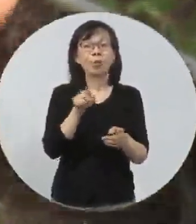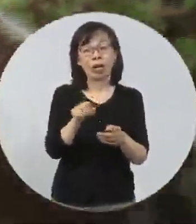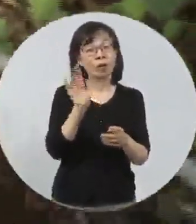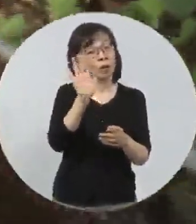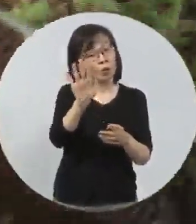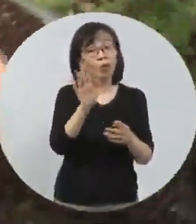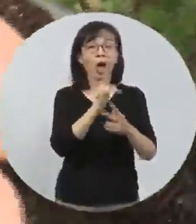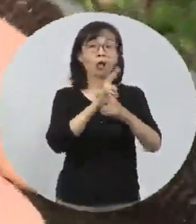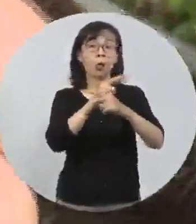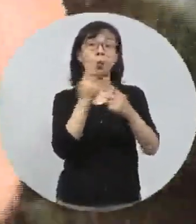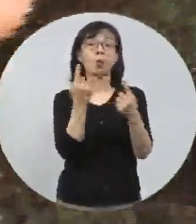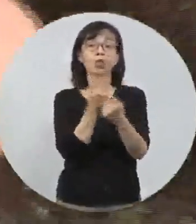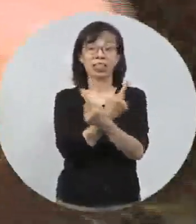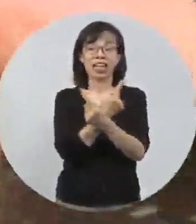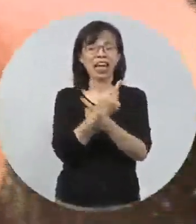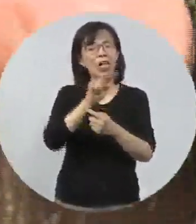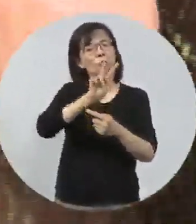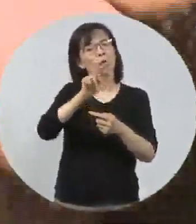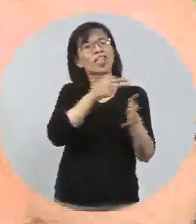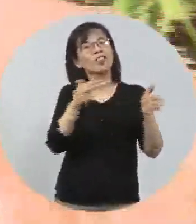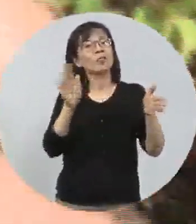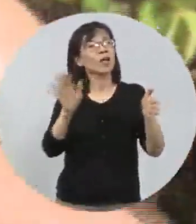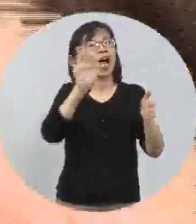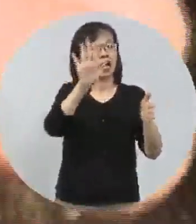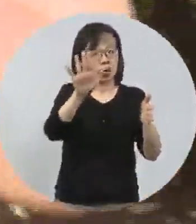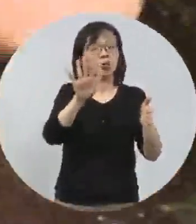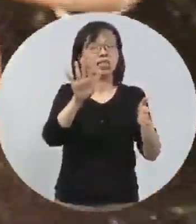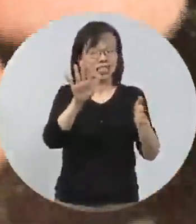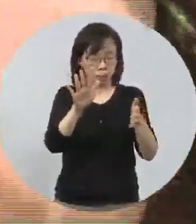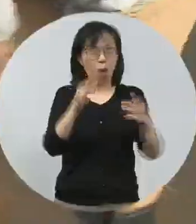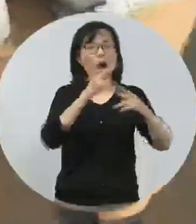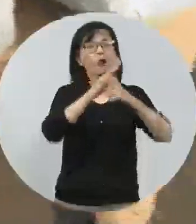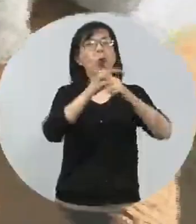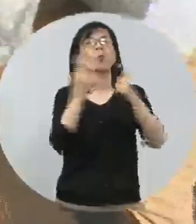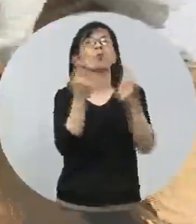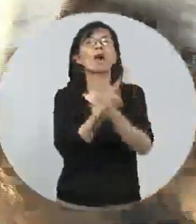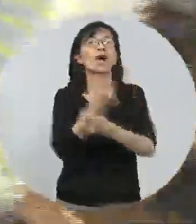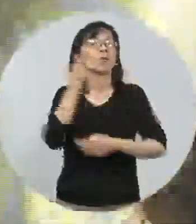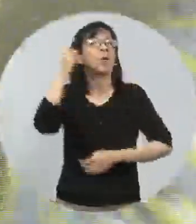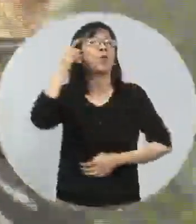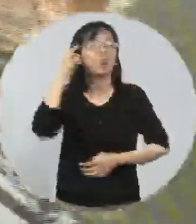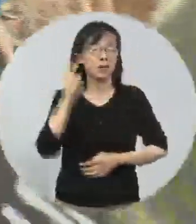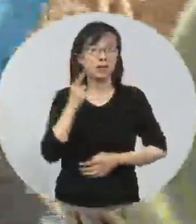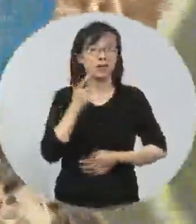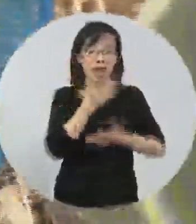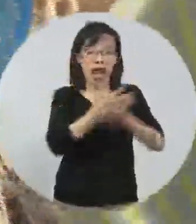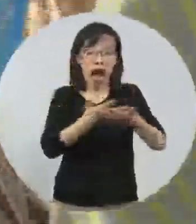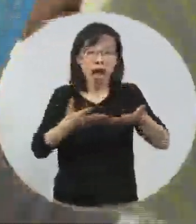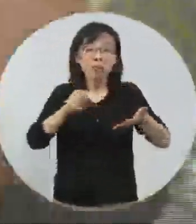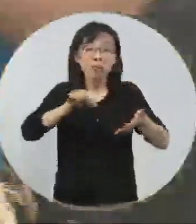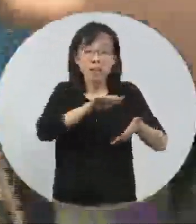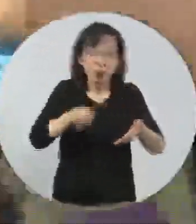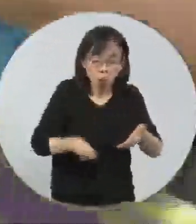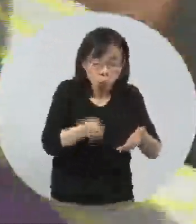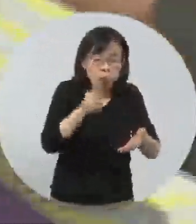多分あと 2週間ぐらいでトンボになると思います。 こちらも網で泥をすくう